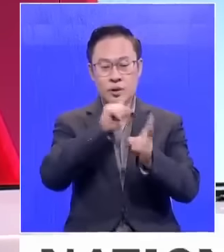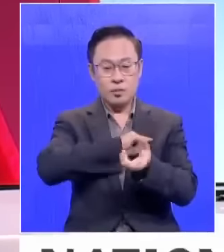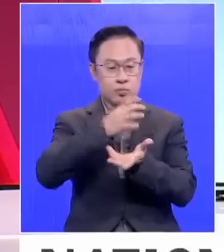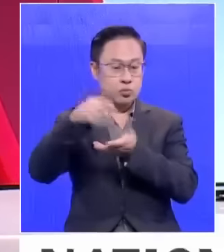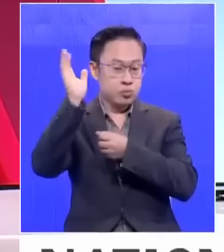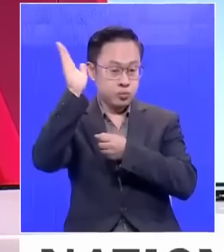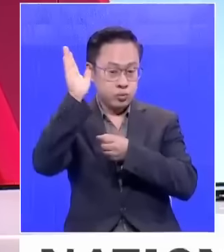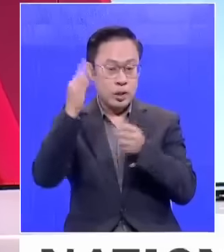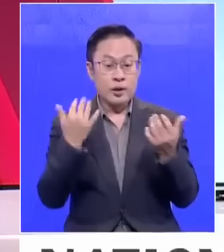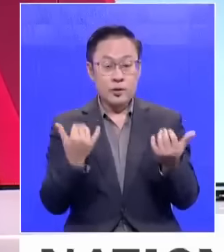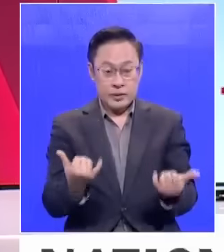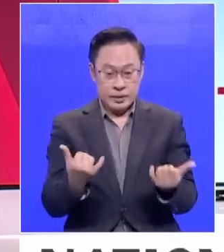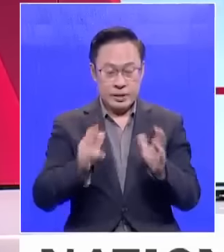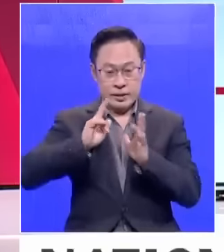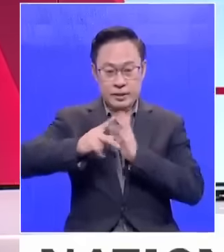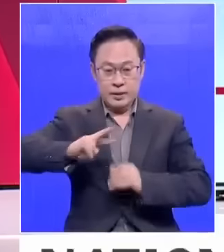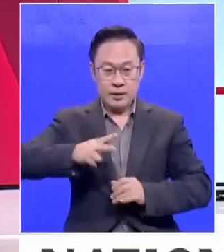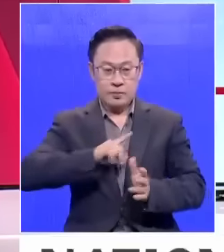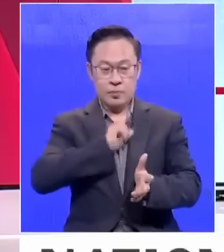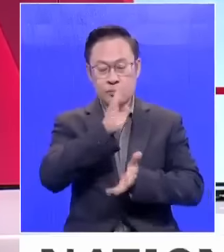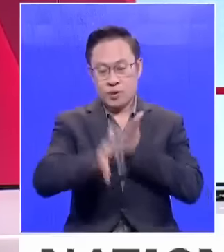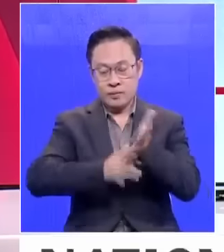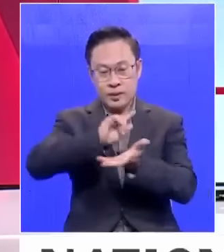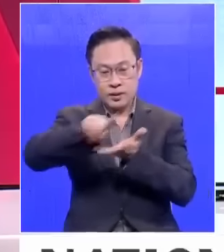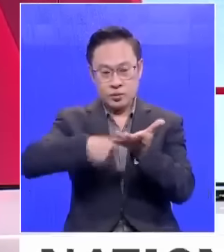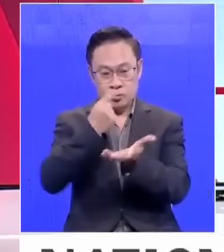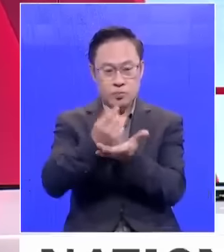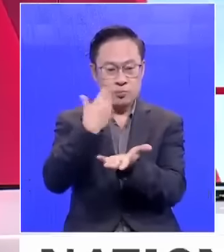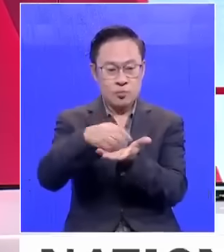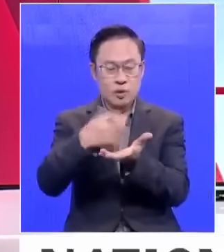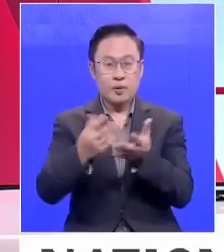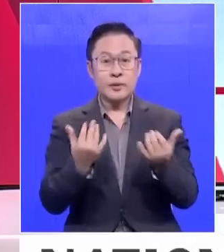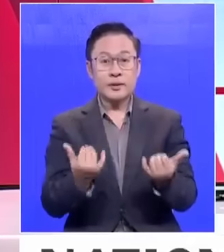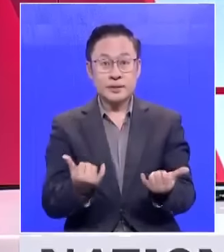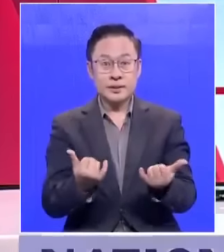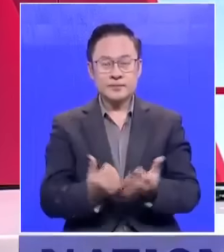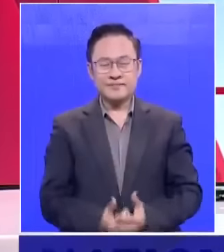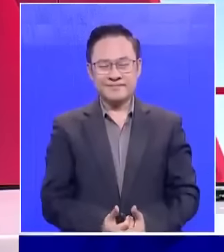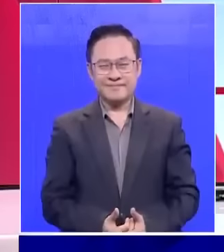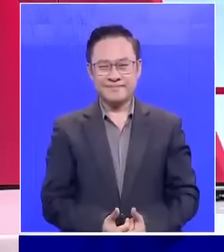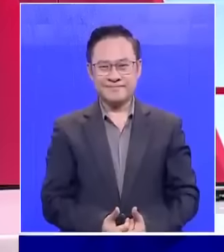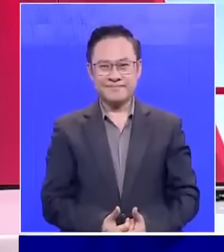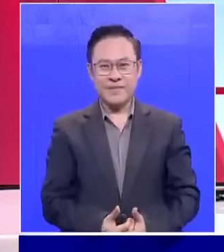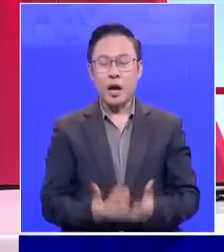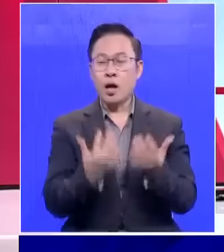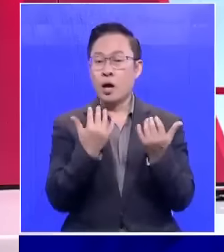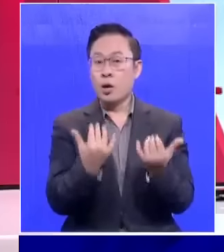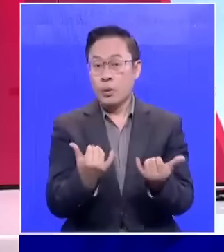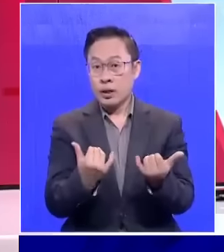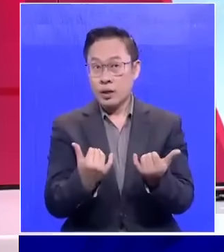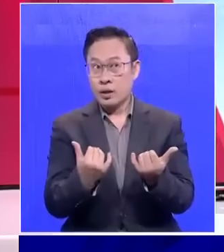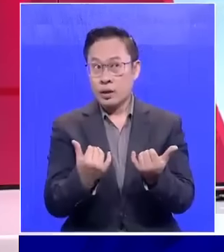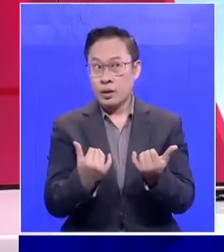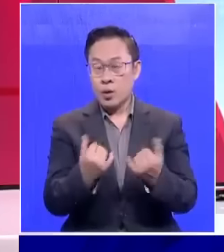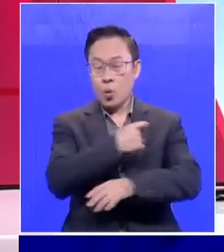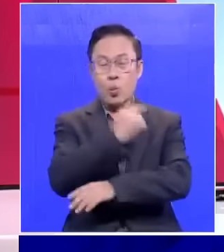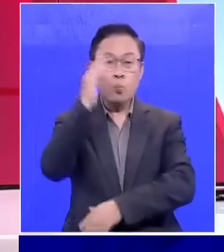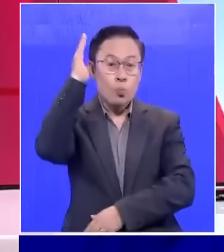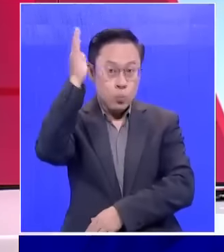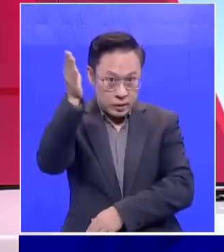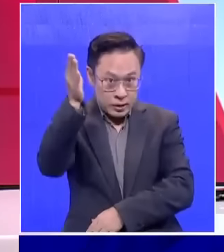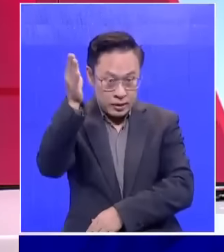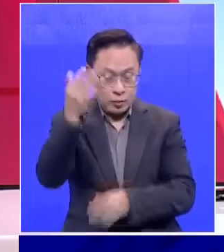เพ็ญพันธ์แหลมหลวงล่ามภาษามืออาจารย์ไพวัลย์แสงสุนทรค่ะ ครับวันนี้วันพรุ่งนี้จับตาดีๆทาง